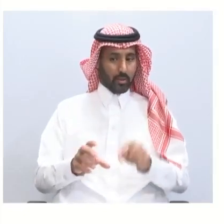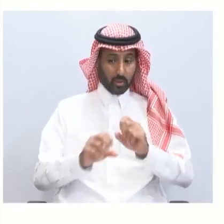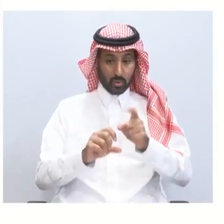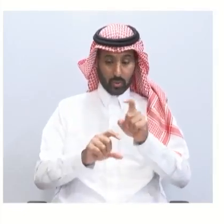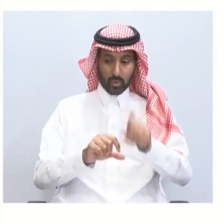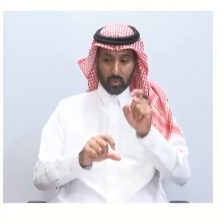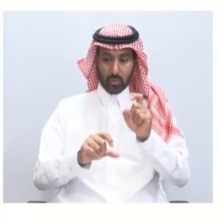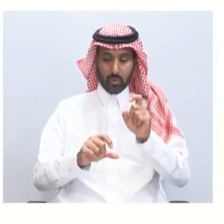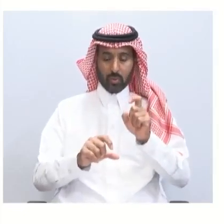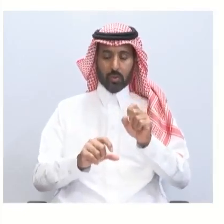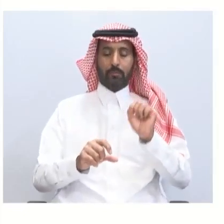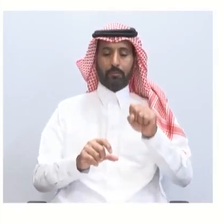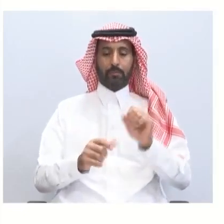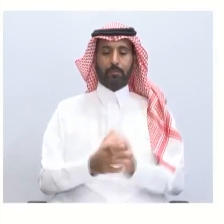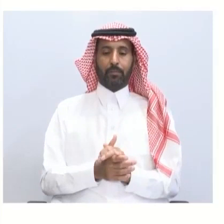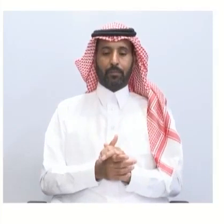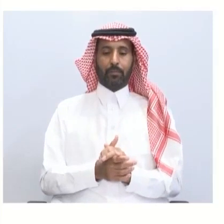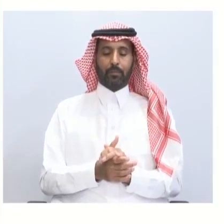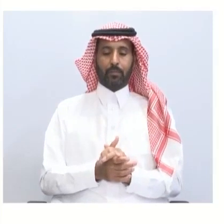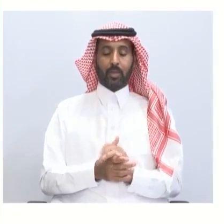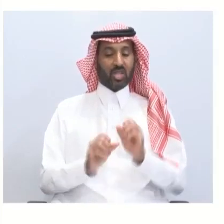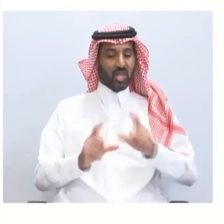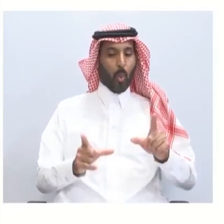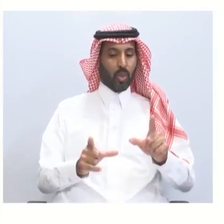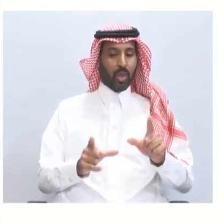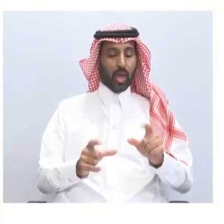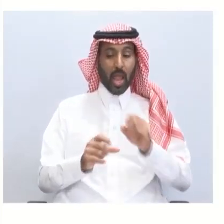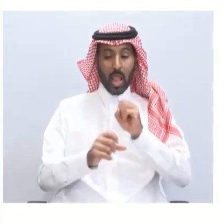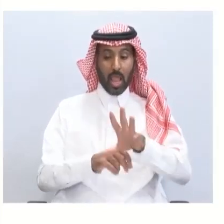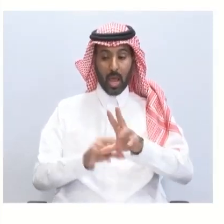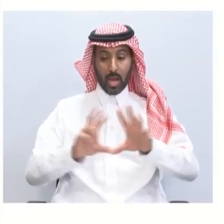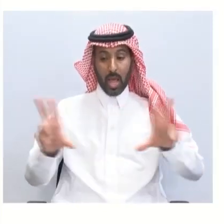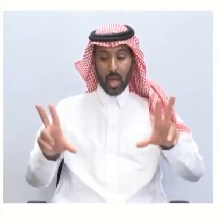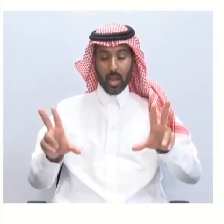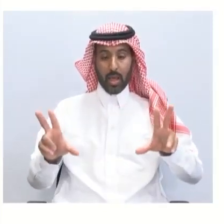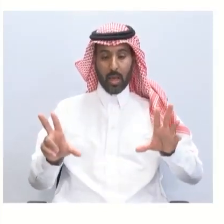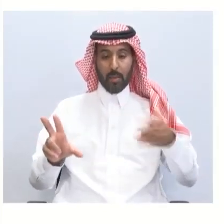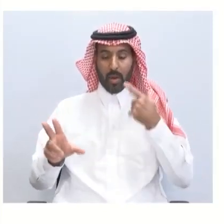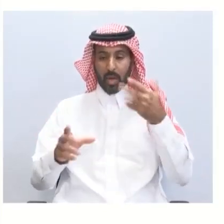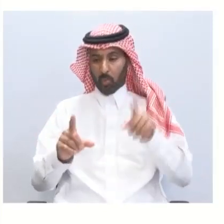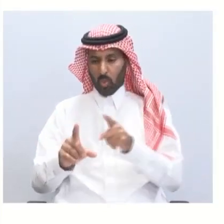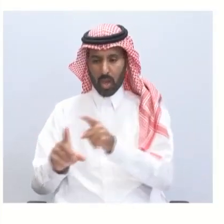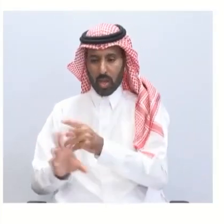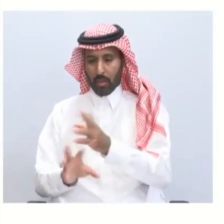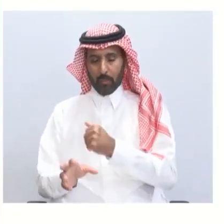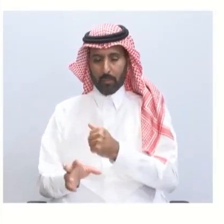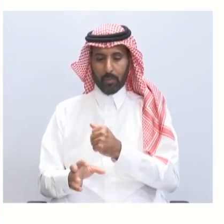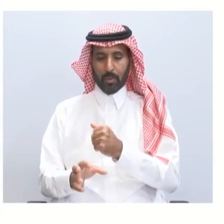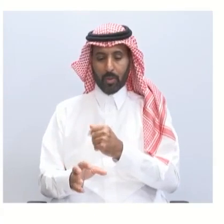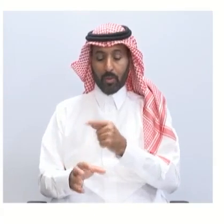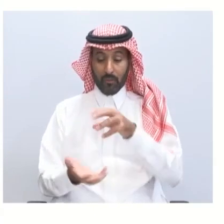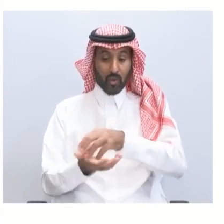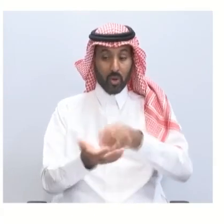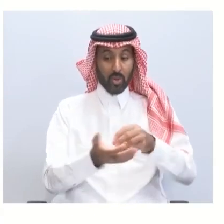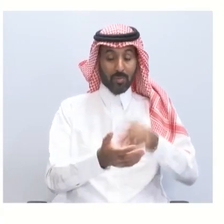لا نعم التوضيح الاعلان غير مظلل يوجد